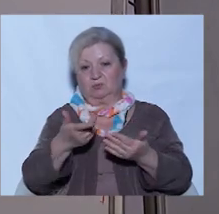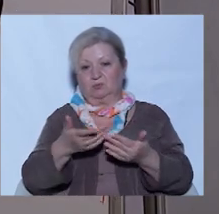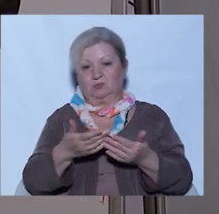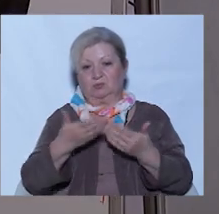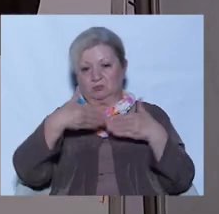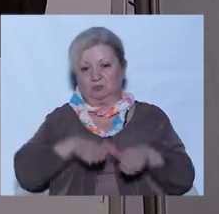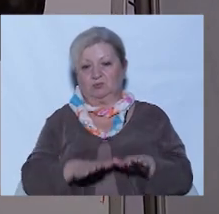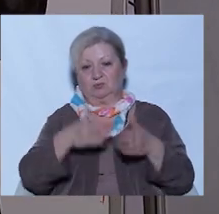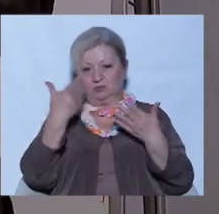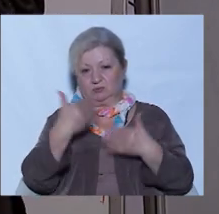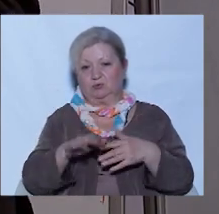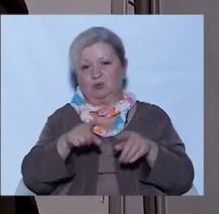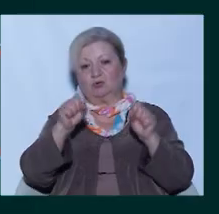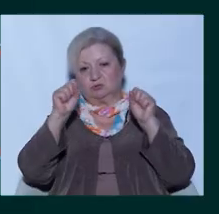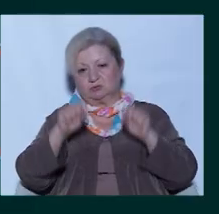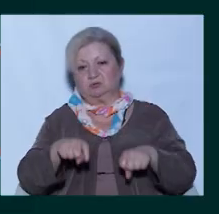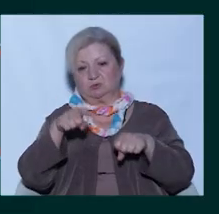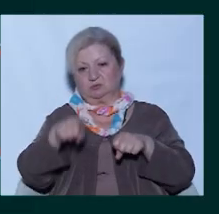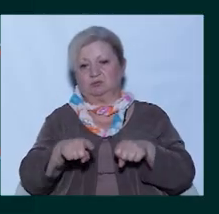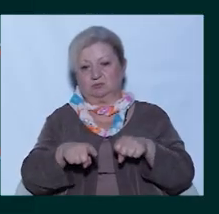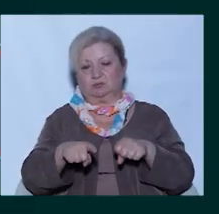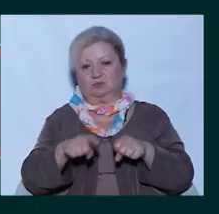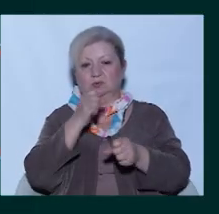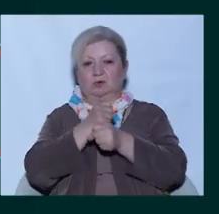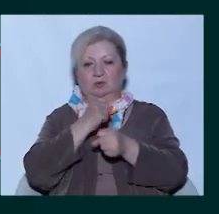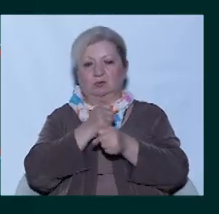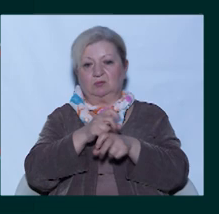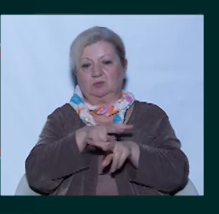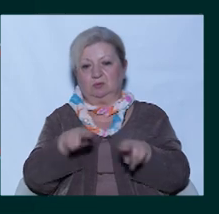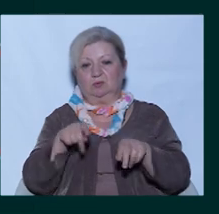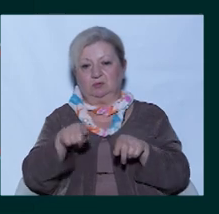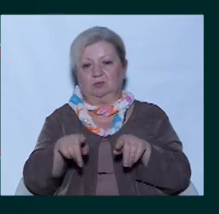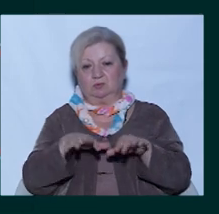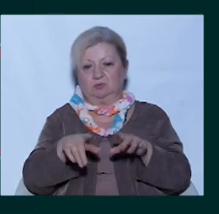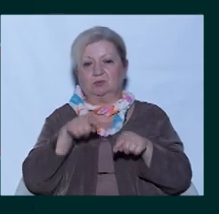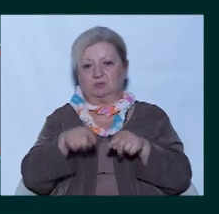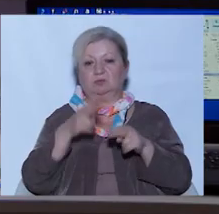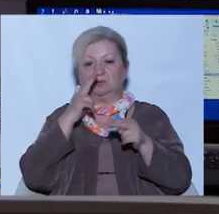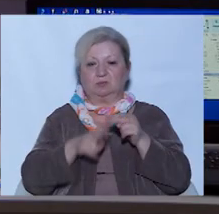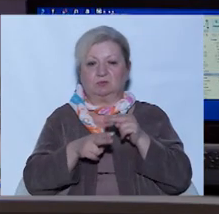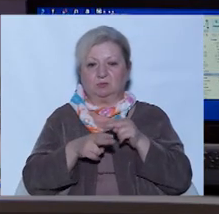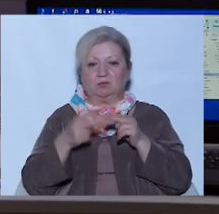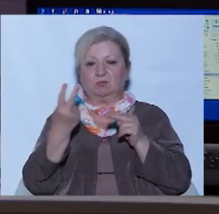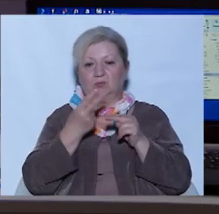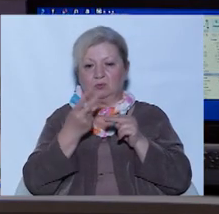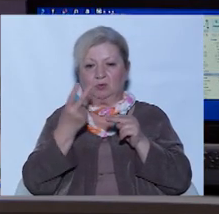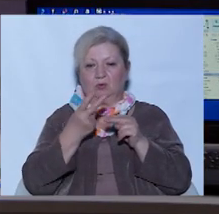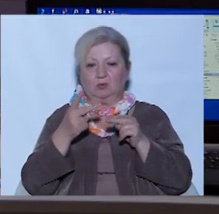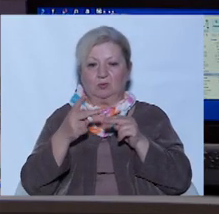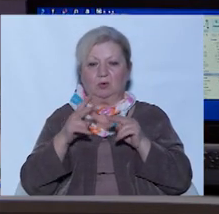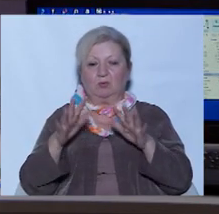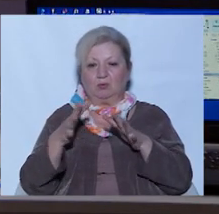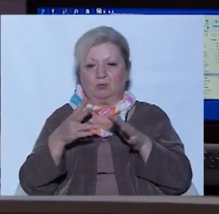დავამტკიცეთ, რომ შესაძლებელია ამის განხორციელება ასეთნაირად. ამითი ჩვენ დავასრულოთ, ბევრი მოვლენა